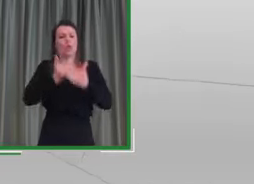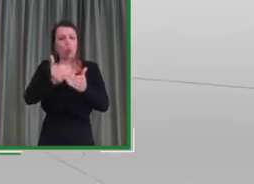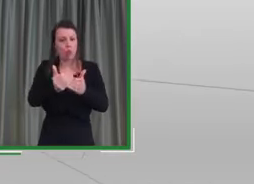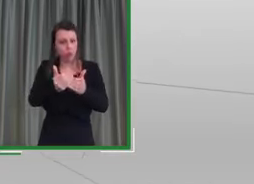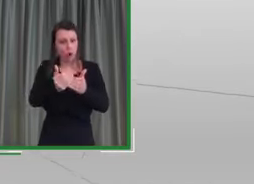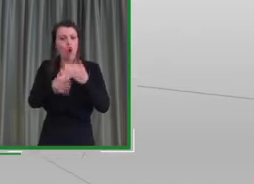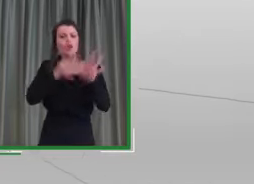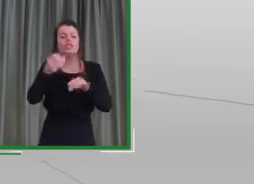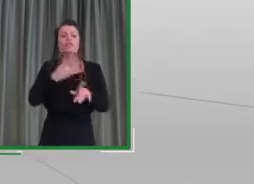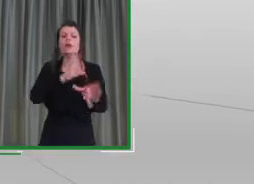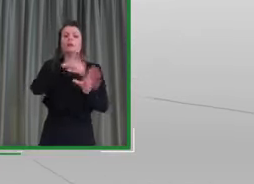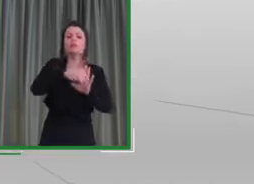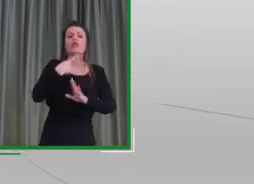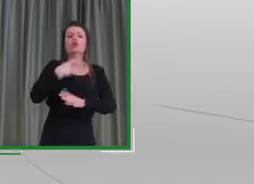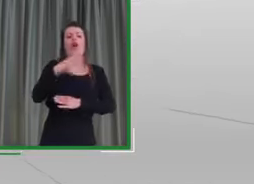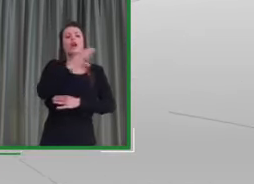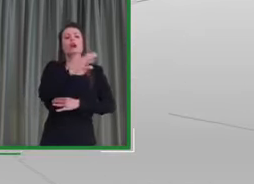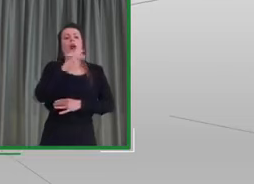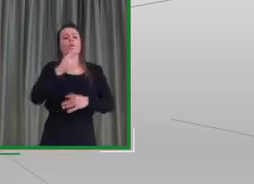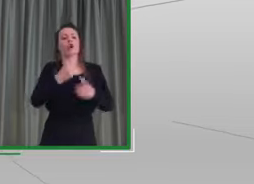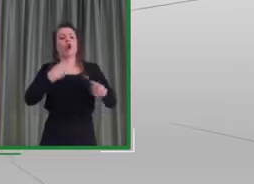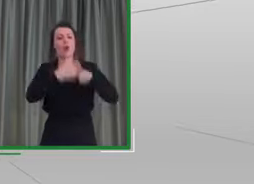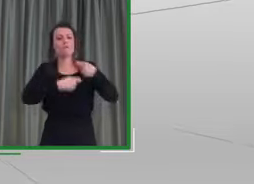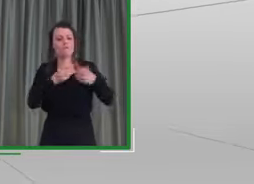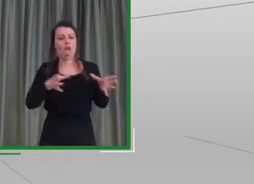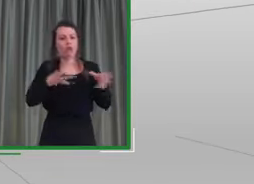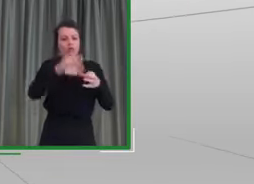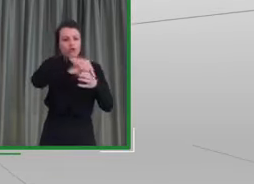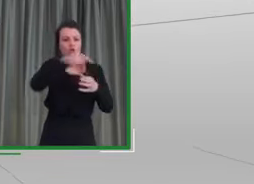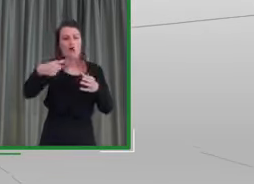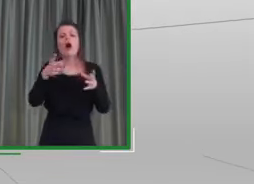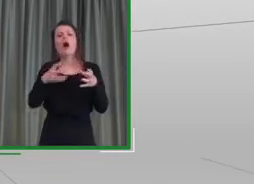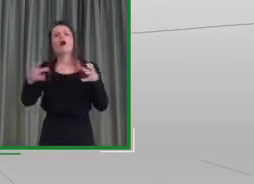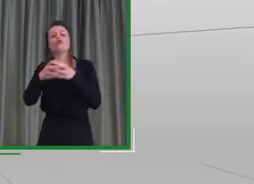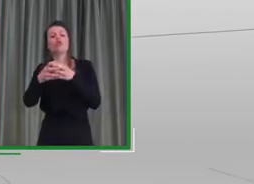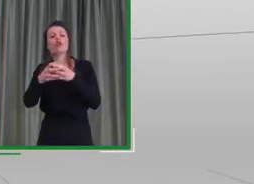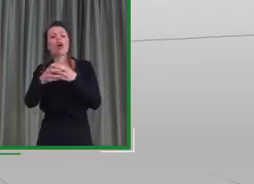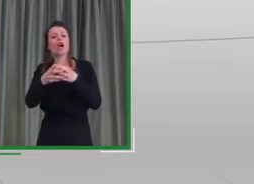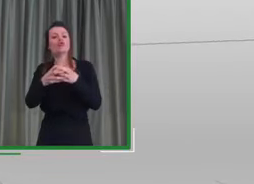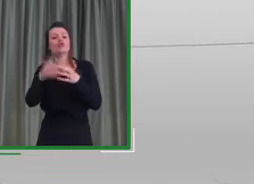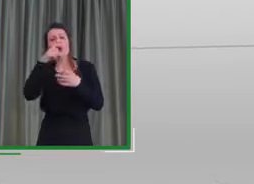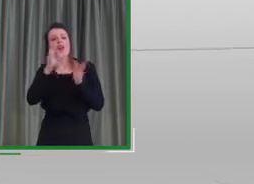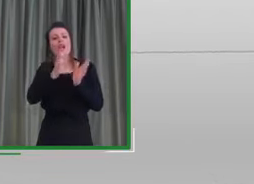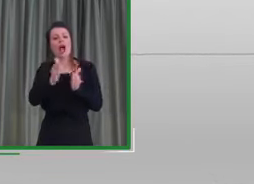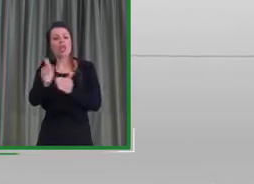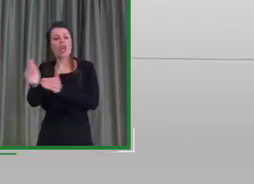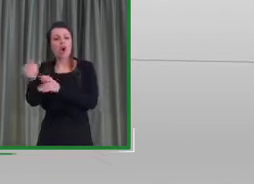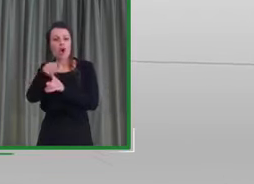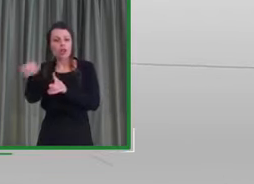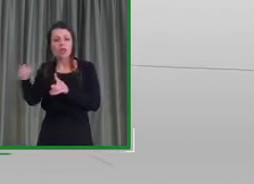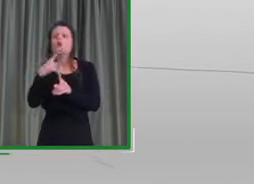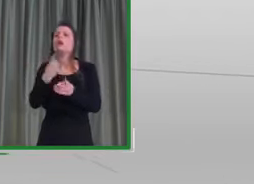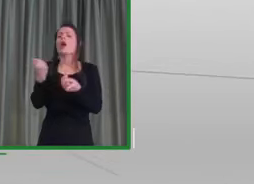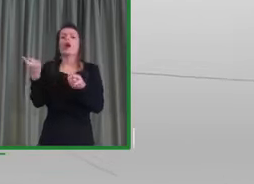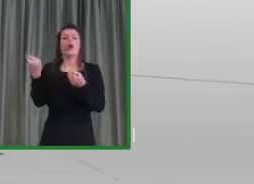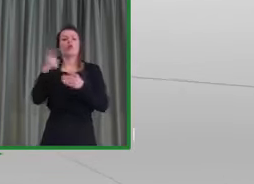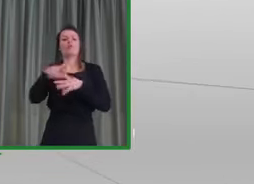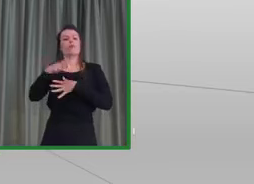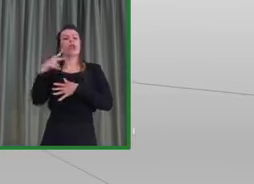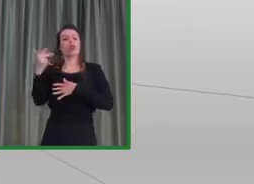e delle associazioni di categoria vede le parti sociali sindacati insomma tutti i